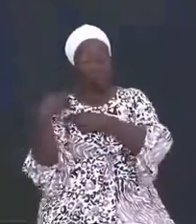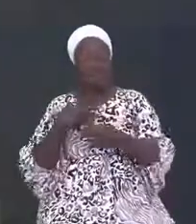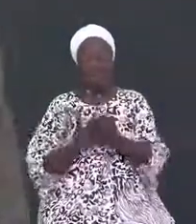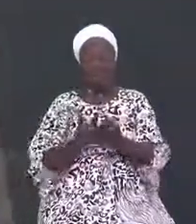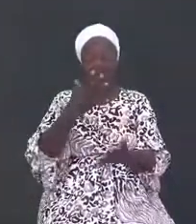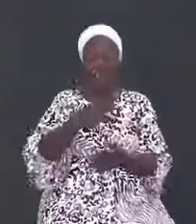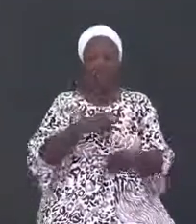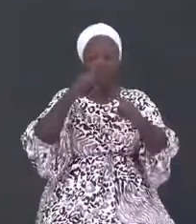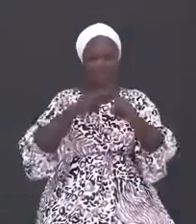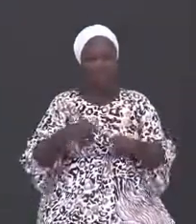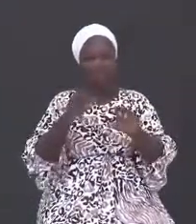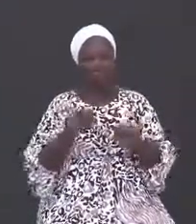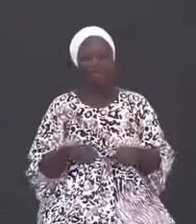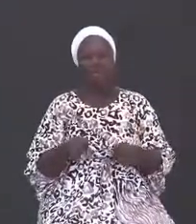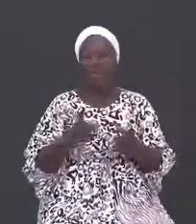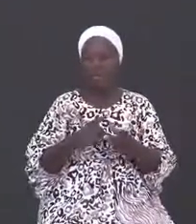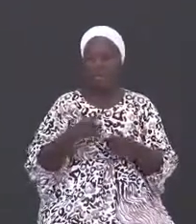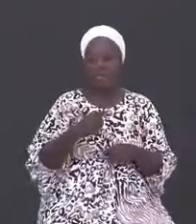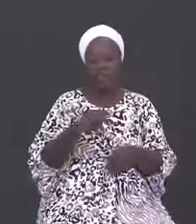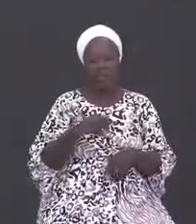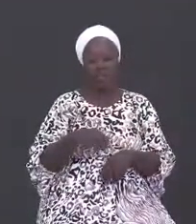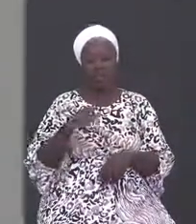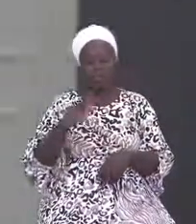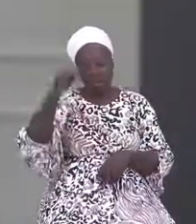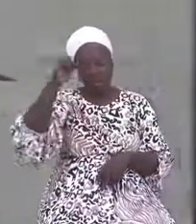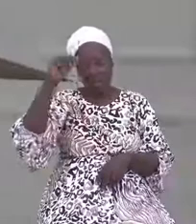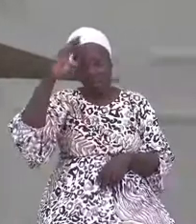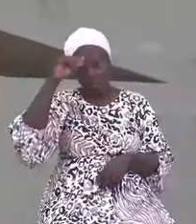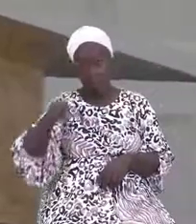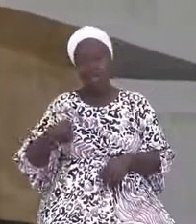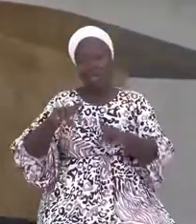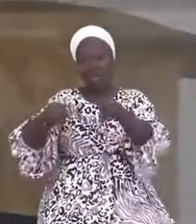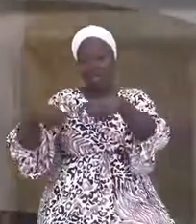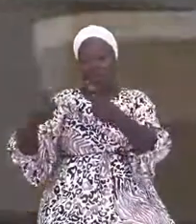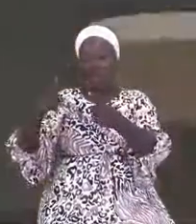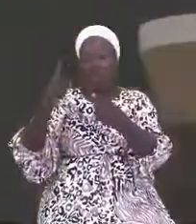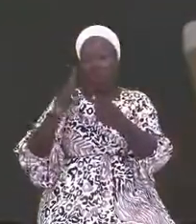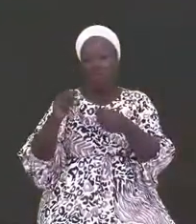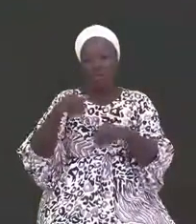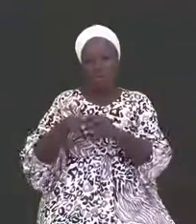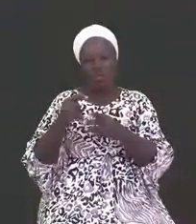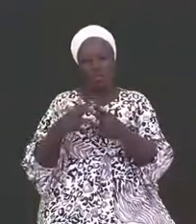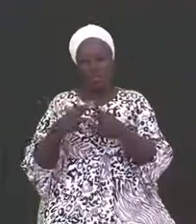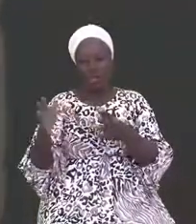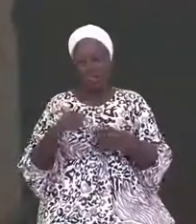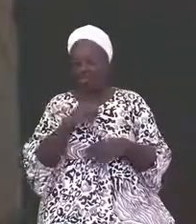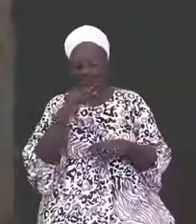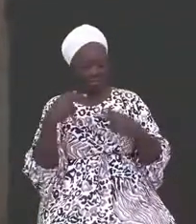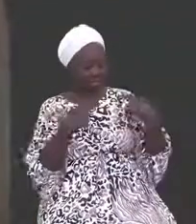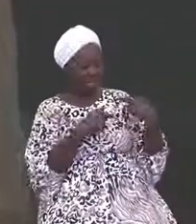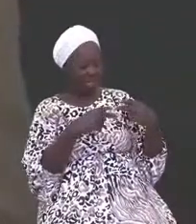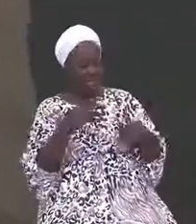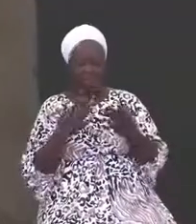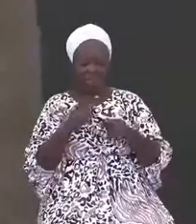est fiable. Et l'enfant marche avec confiance à la porte. Il ne regarde même pas derrière. Est-ce